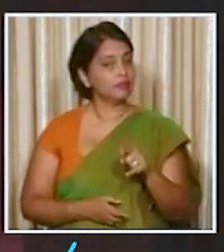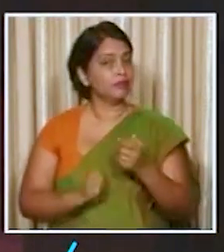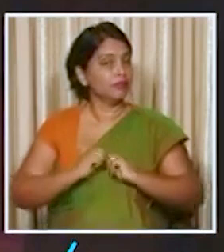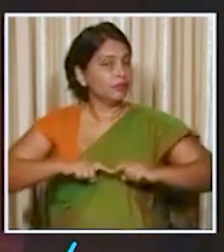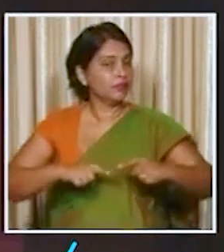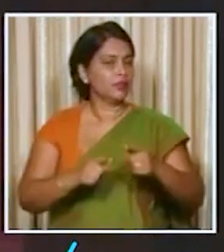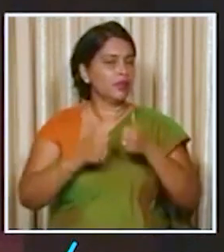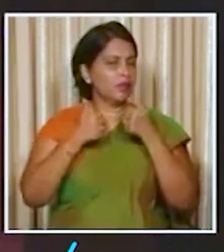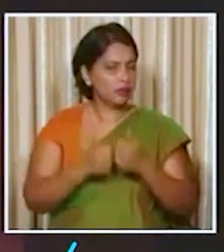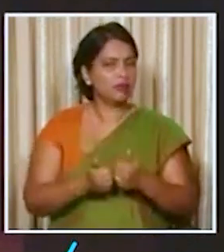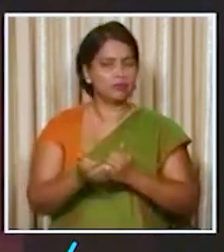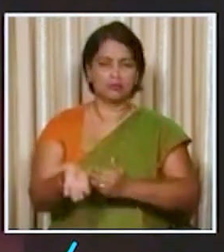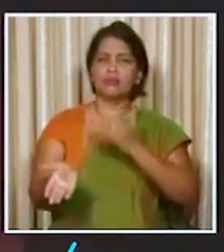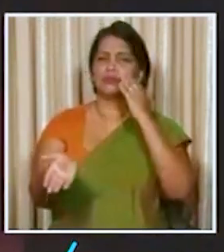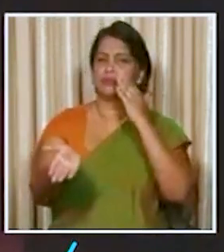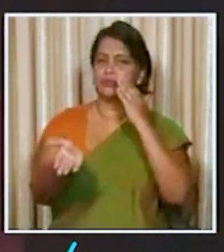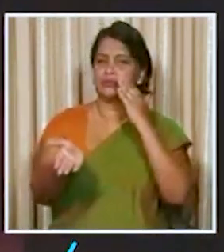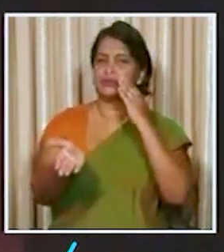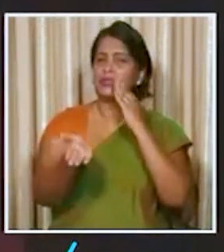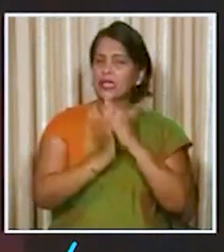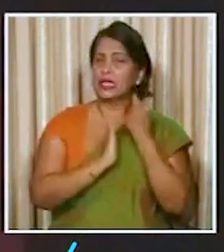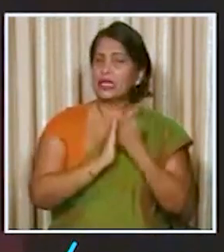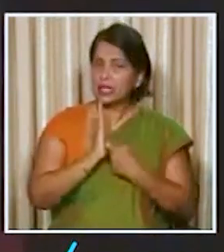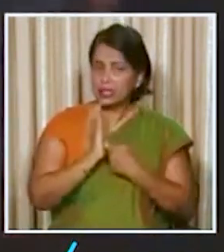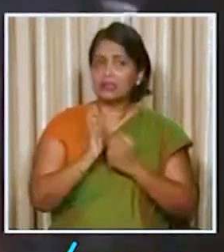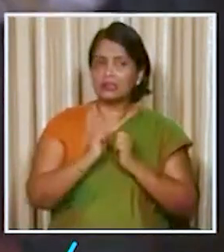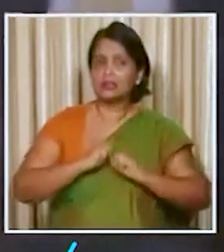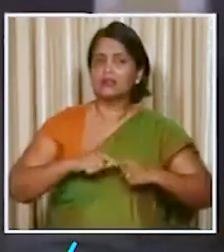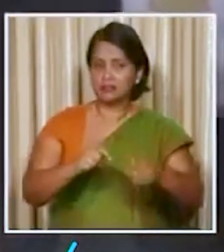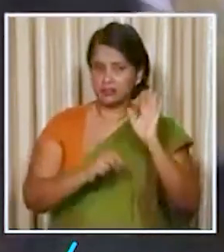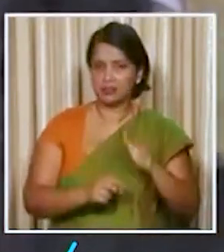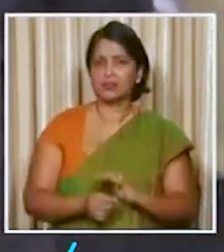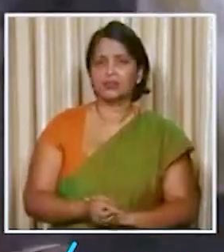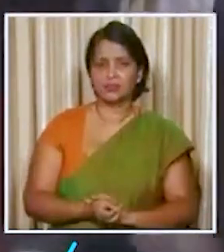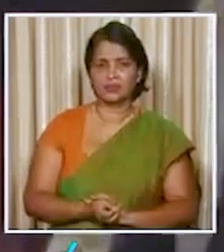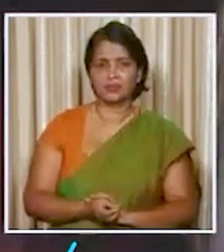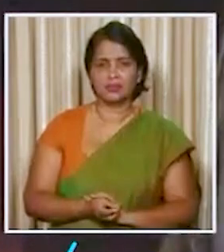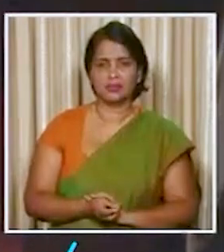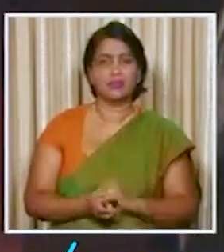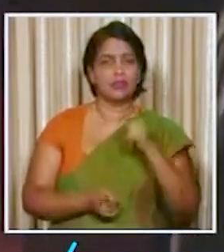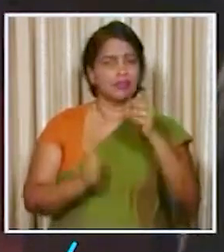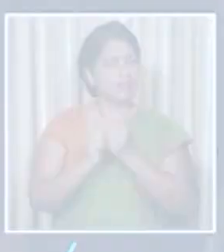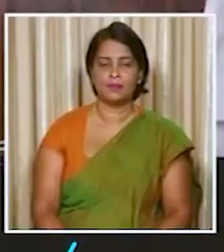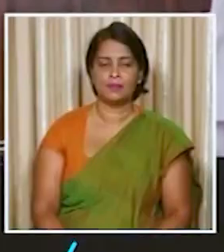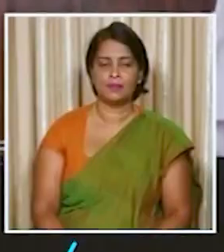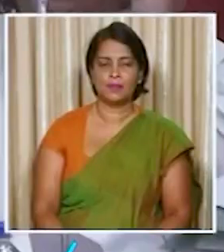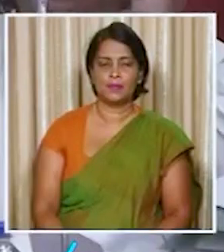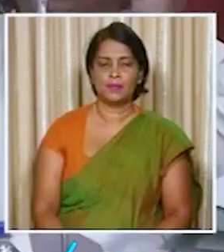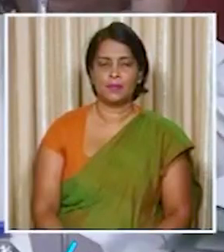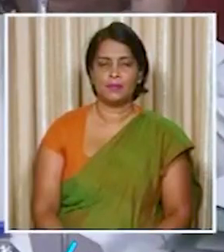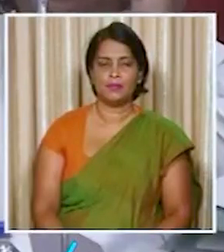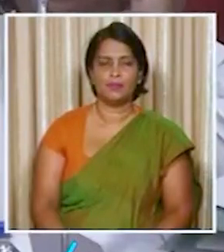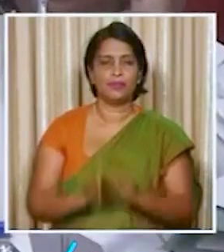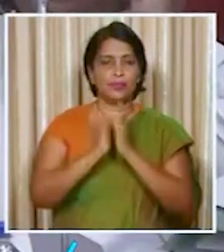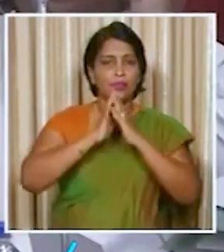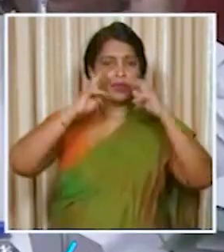గతయుతు సాధారణ యుక్తి సహగత నీత్యానుకూల పియవర టిక గండ ఒబతుమా ఎకట పియవర గండ కోవిలే